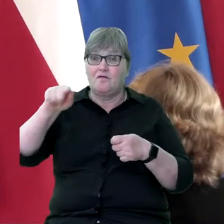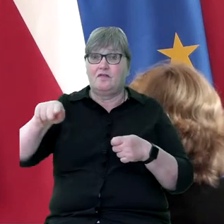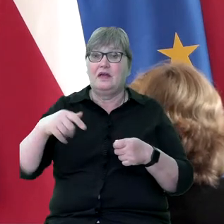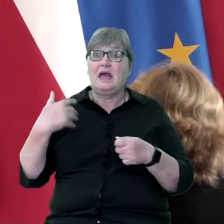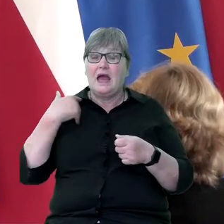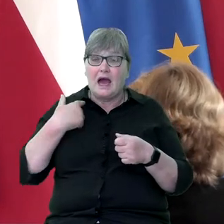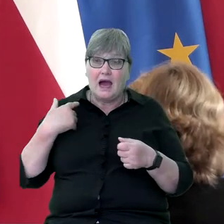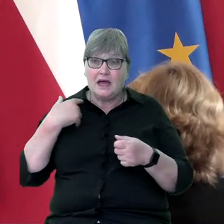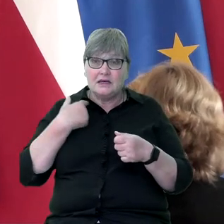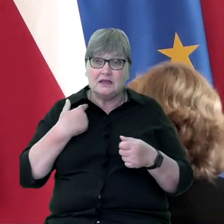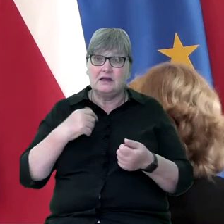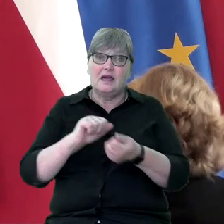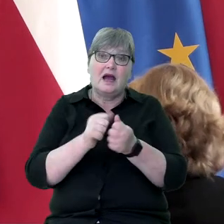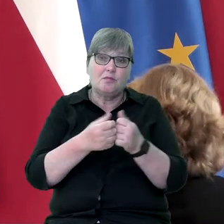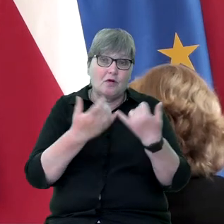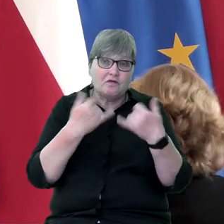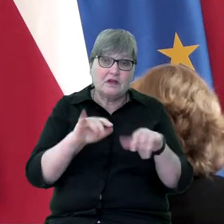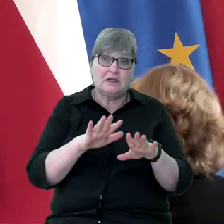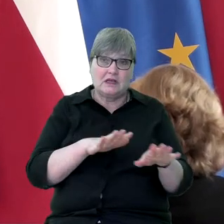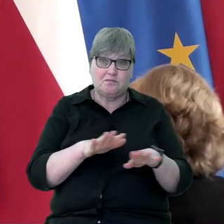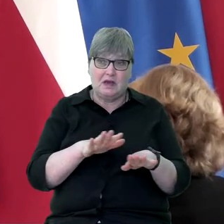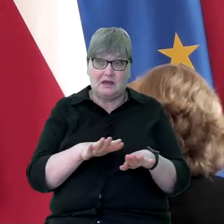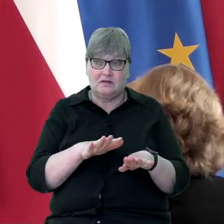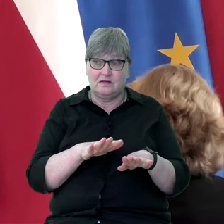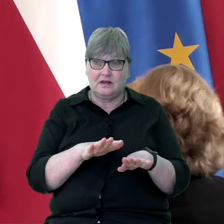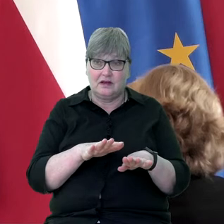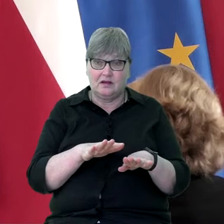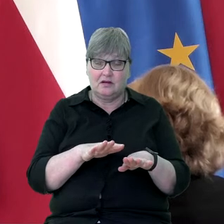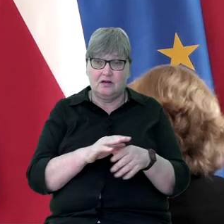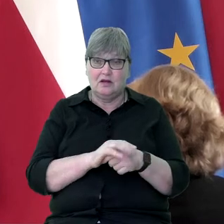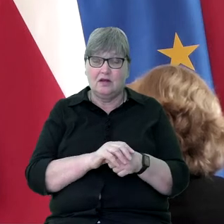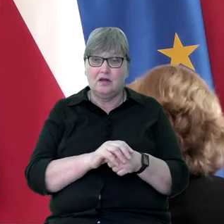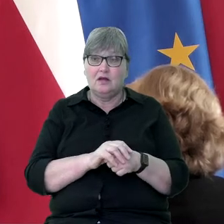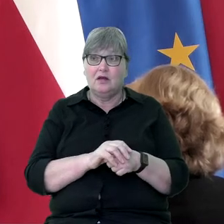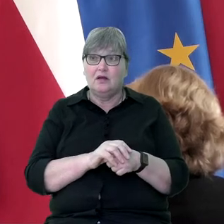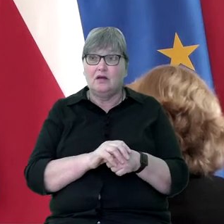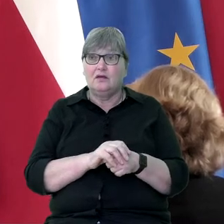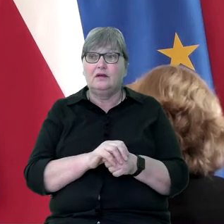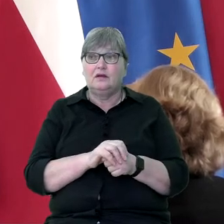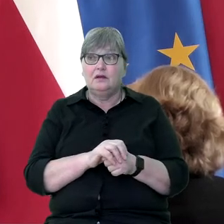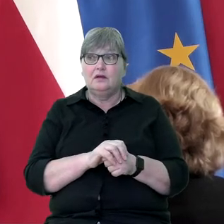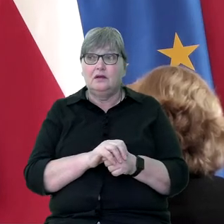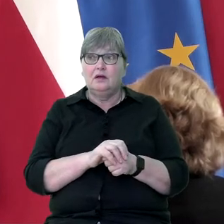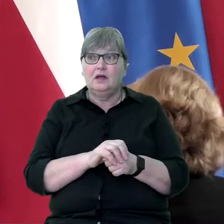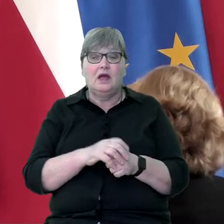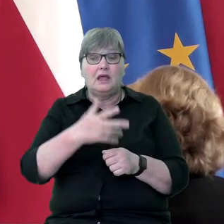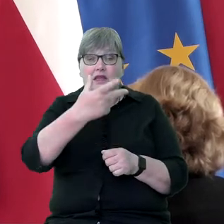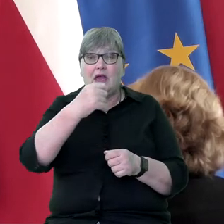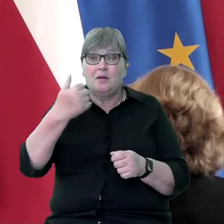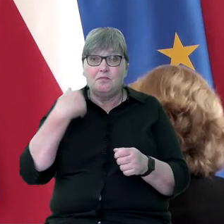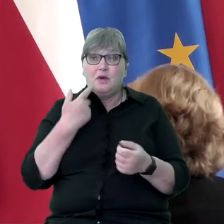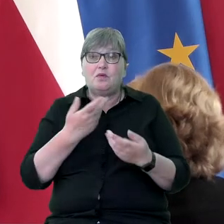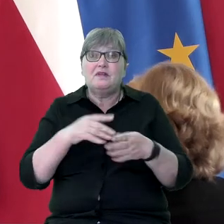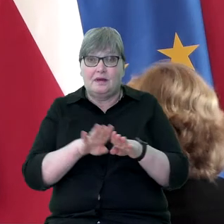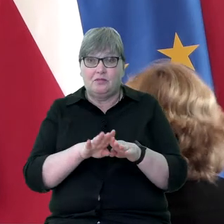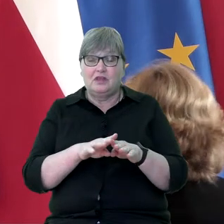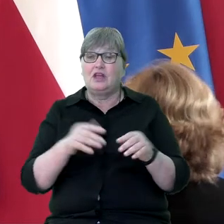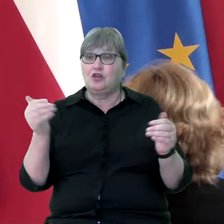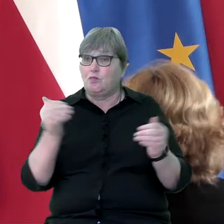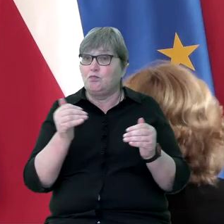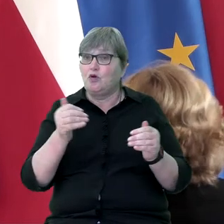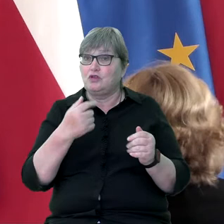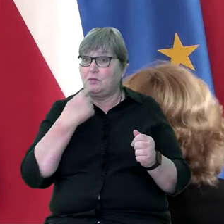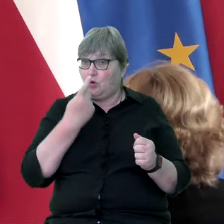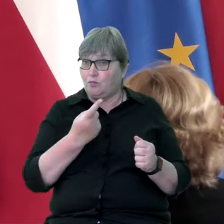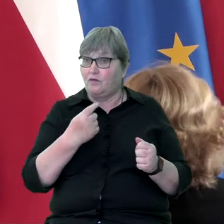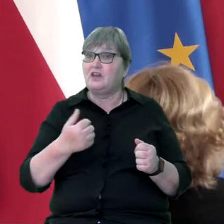które zostały poddane okupacji, czy to niemieckiej, czy to sowieckiej, mogły się powołać na